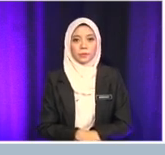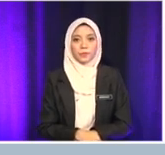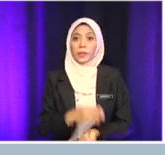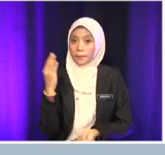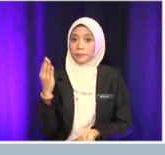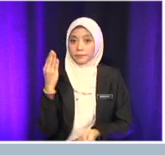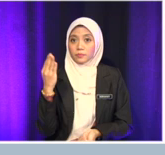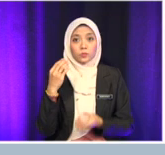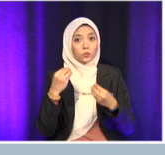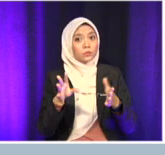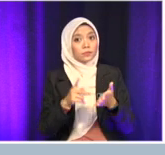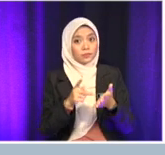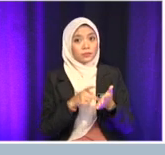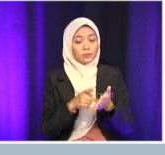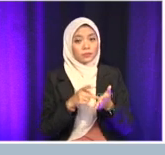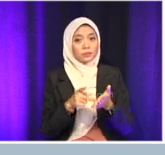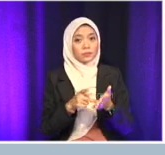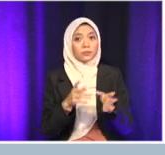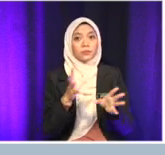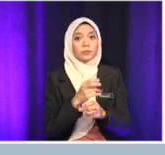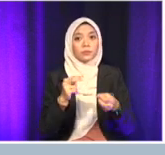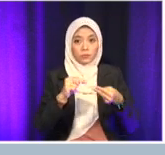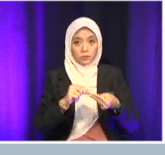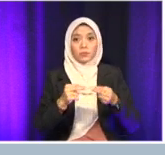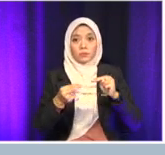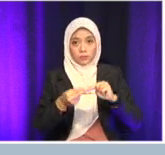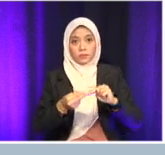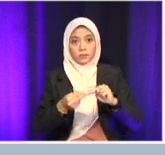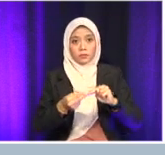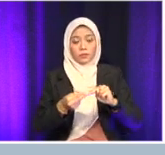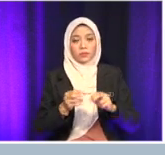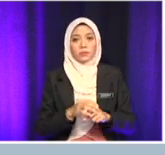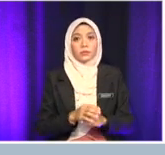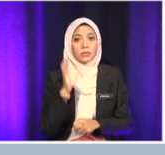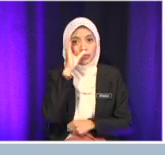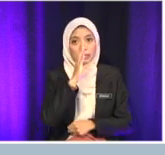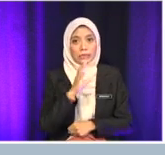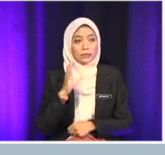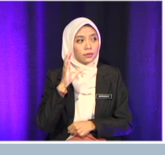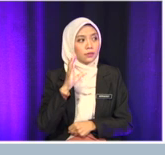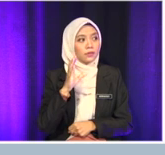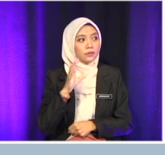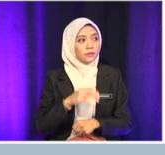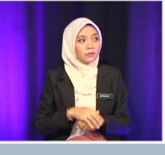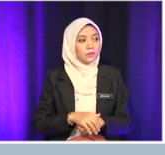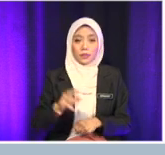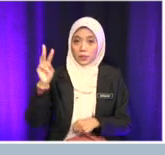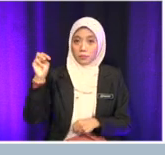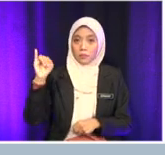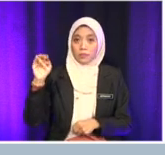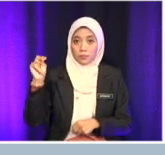biasanya selepas kita dapat semua nilai ini kita diminta mencari Mine mencari Min family adalah